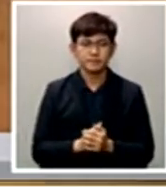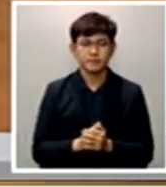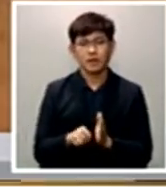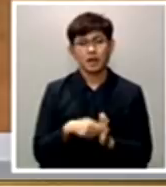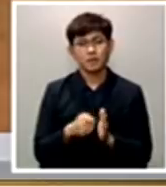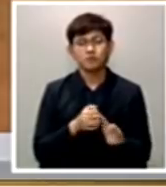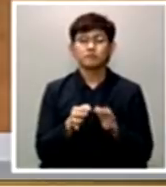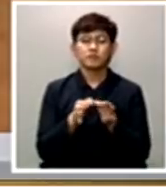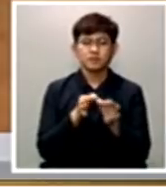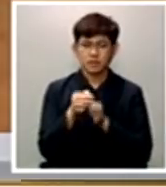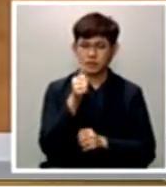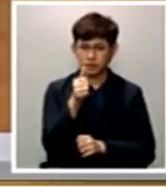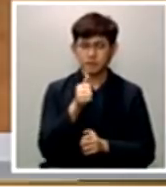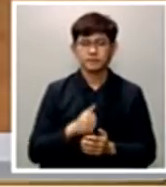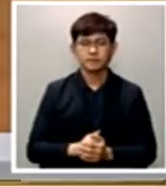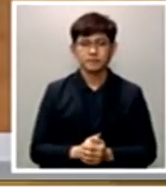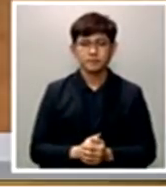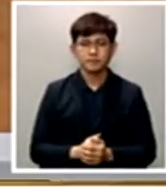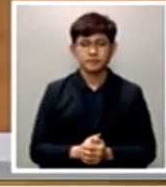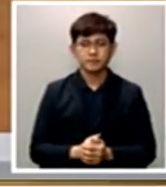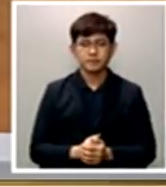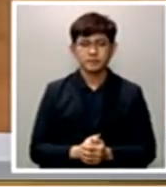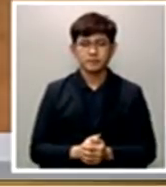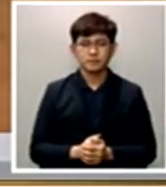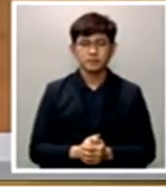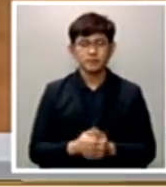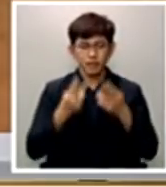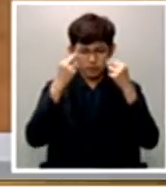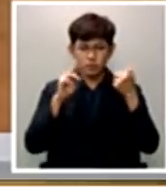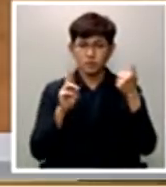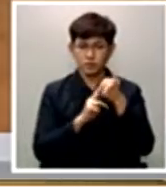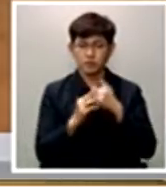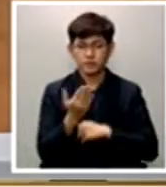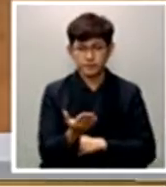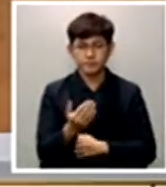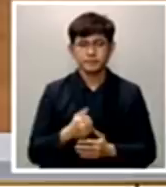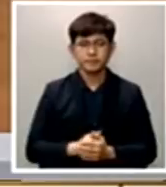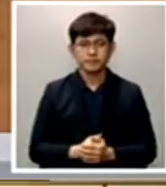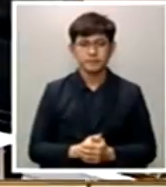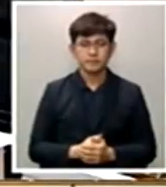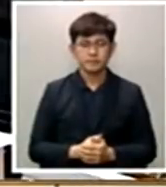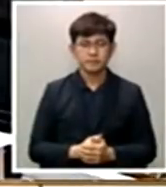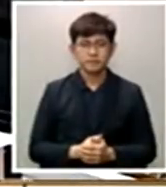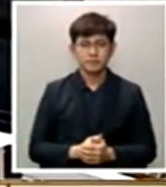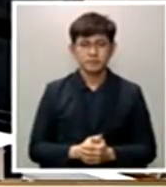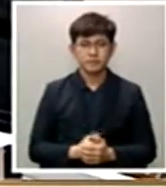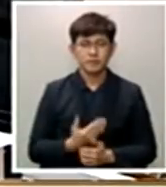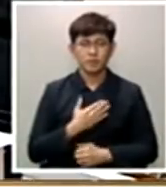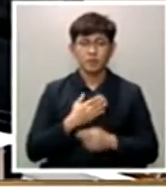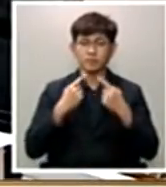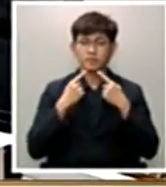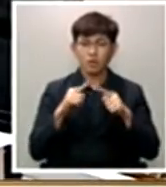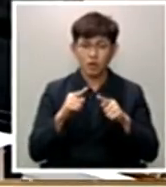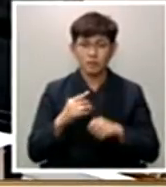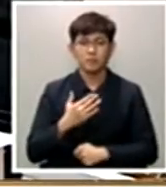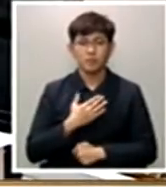งมีสิทธิ์ที่จะชี้แจงได้นะครับเชิญท่านรองนายก สมาชิกผู้ทรงเกียรติ ตอบต่อครับ ผมตอบในฐานะที่ผมกำ